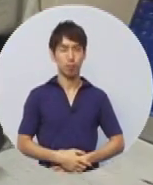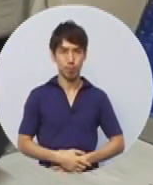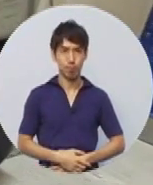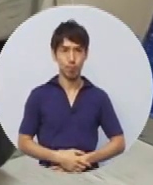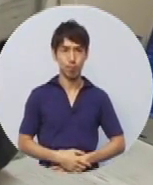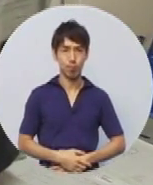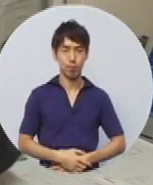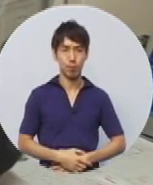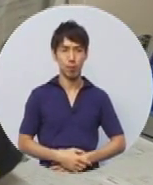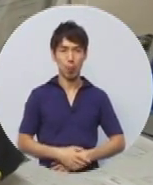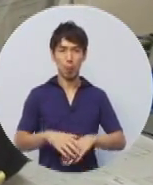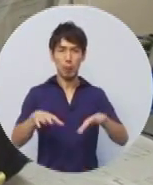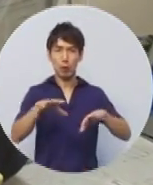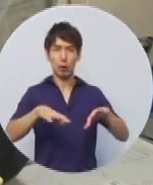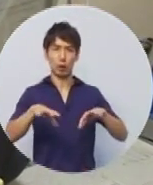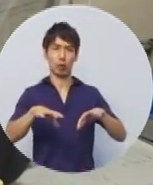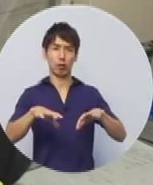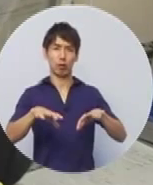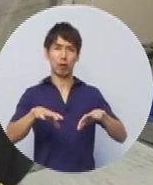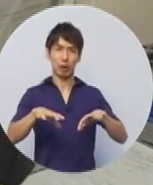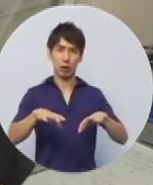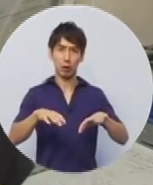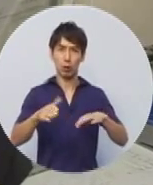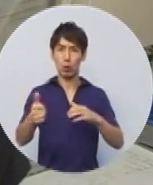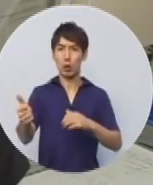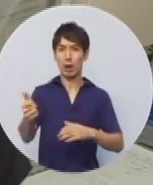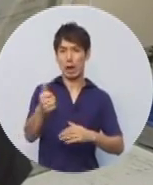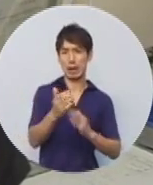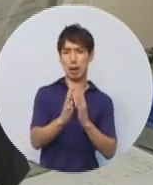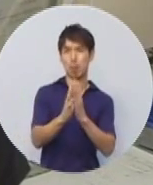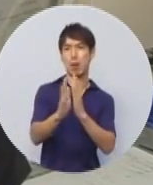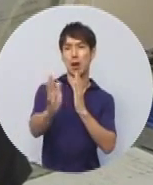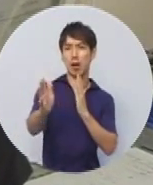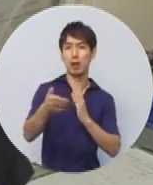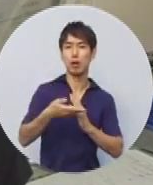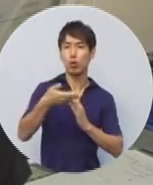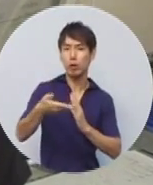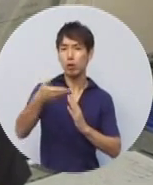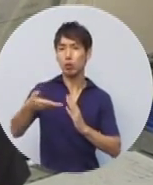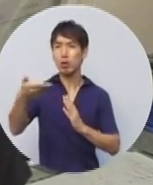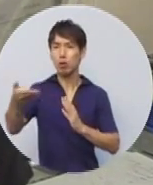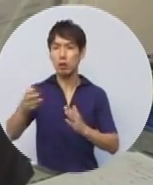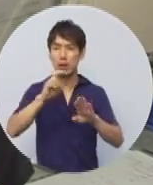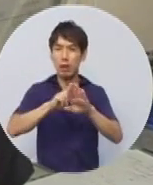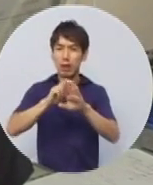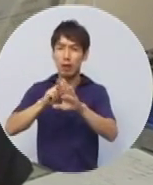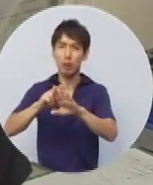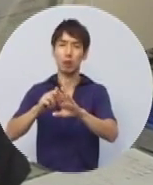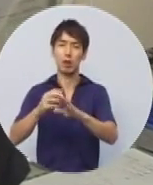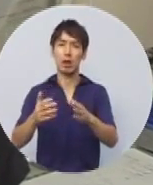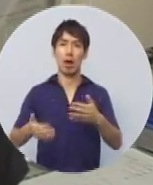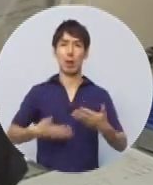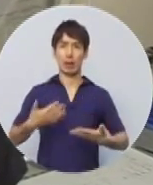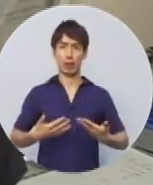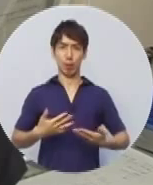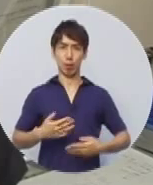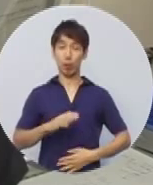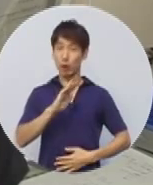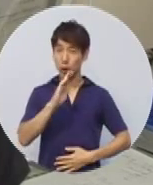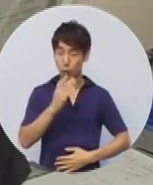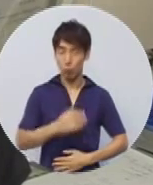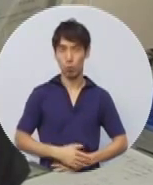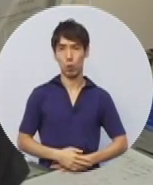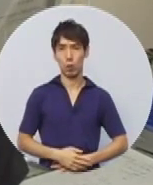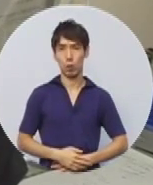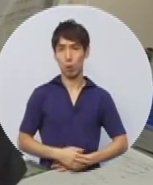忙しくなってくると早く次に行かなきゃ、次やらなきゃって焦ってしまうんですけれども、まあ、なるだけ、